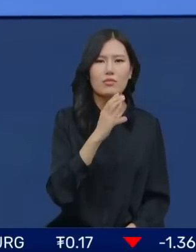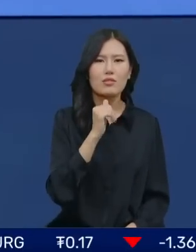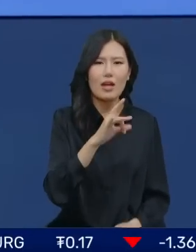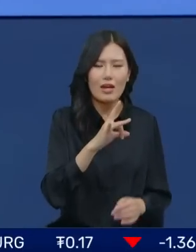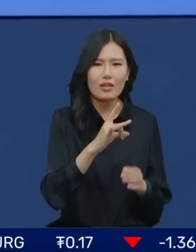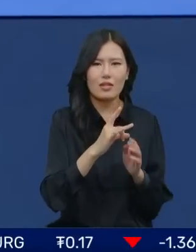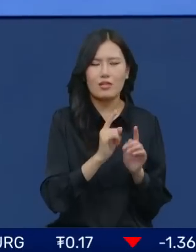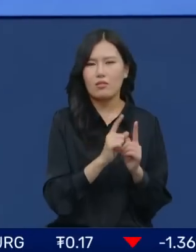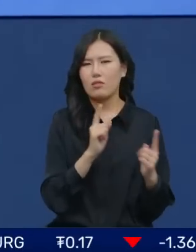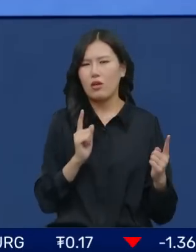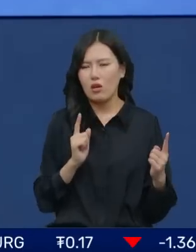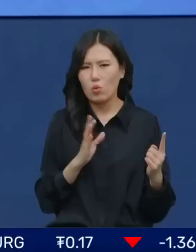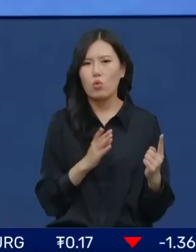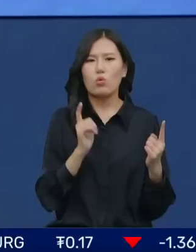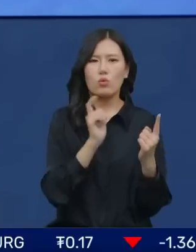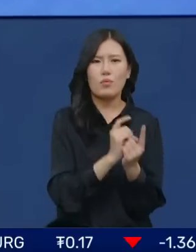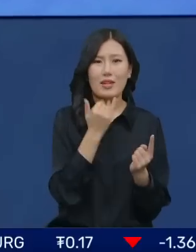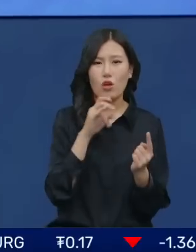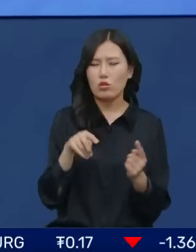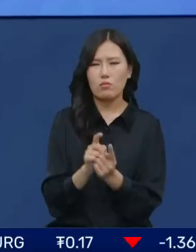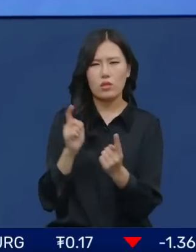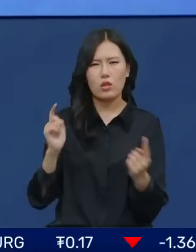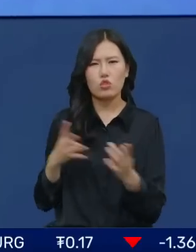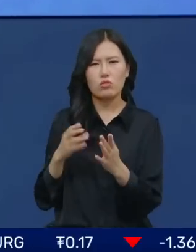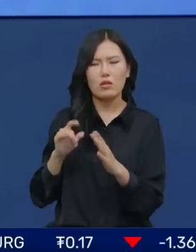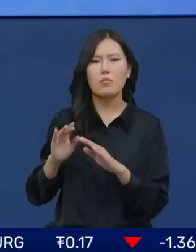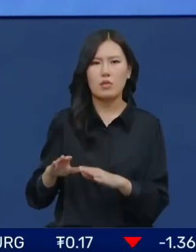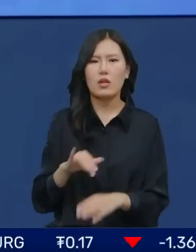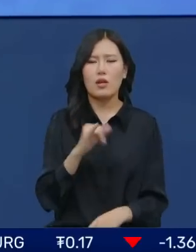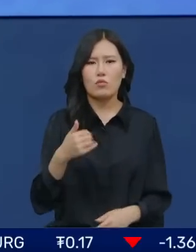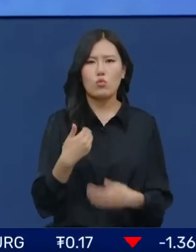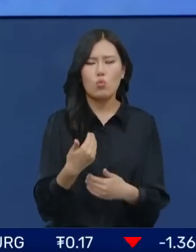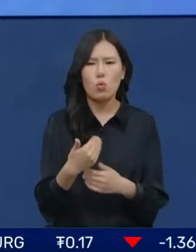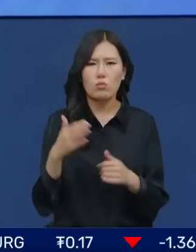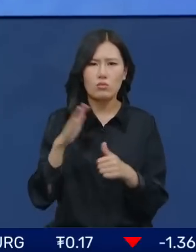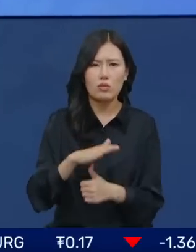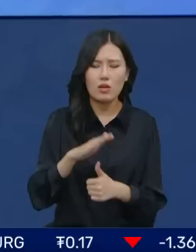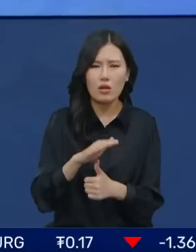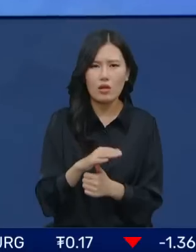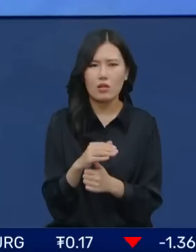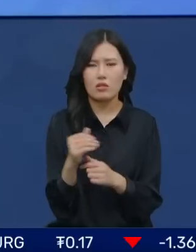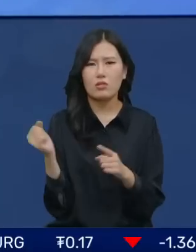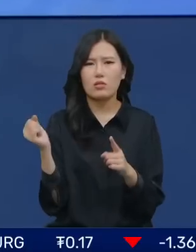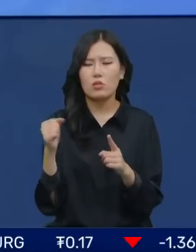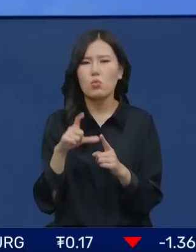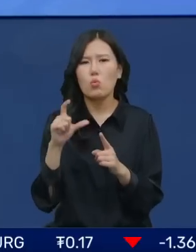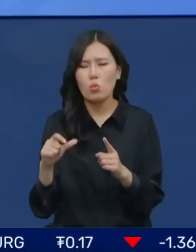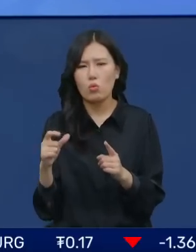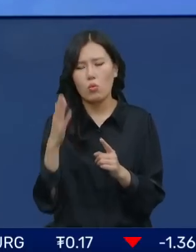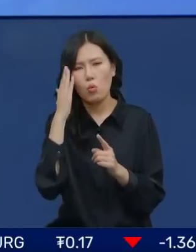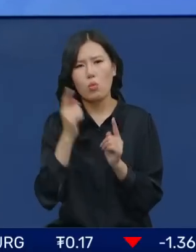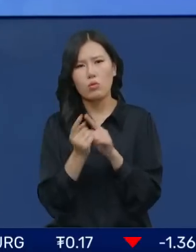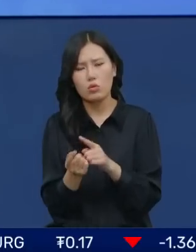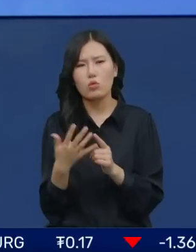сараар хязгаарлана. За мөн хүүхдээ хаях, тарчлан, зовоох, худалдах, бэлгийн харьцаанд оруулах, мансууруулах бодисд хараат байх